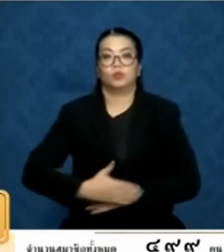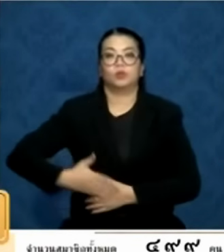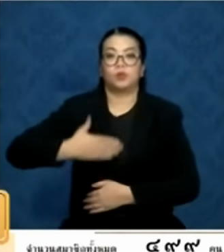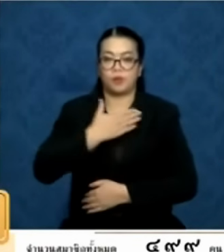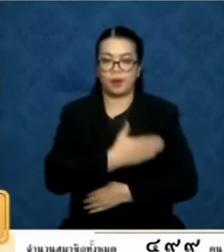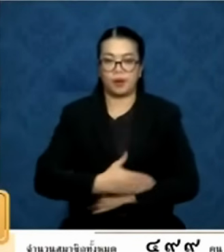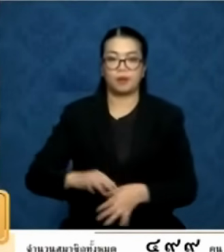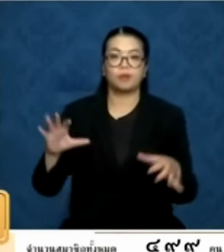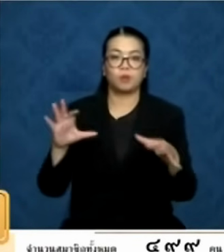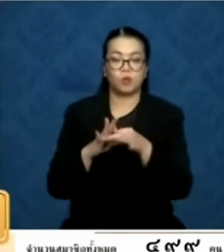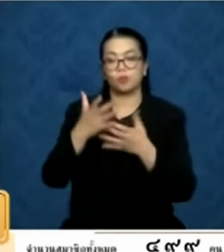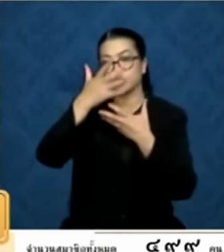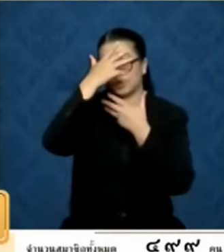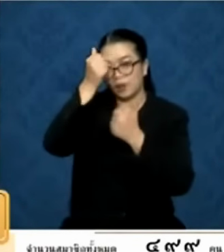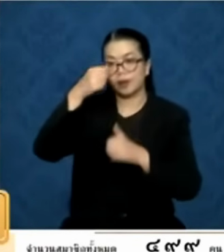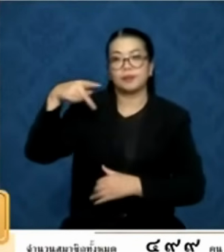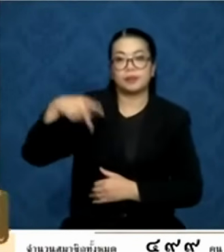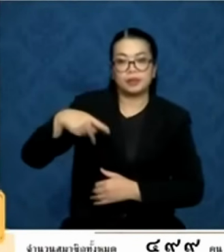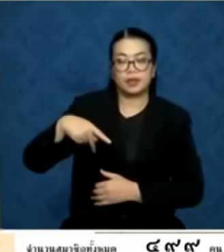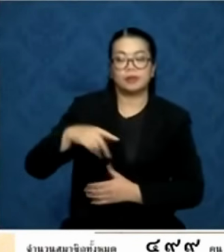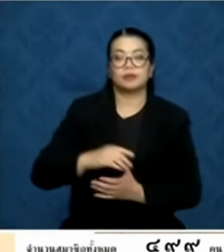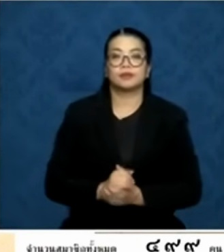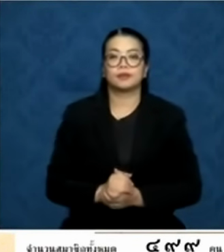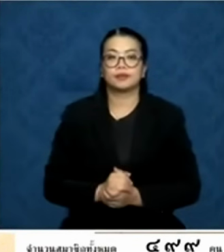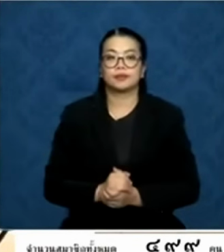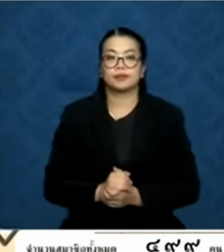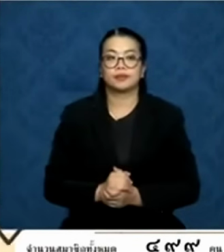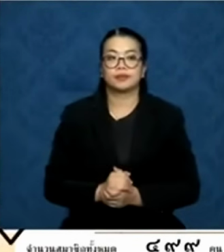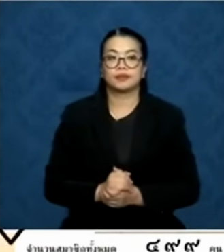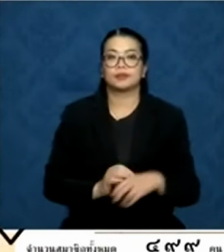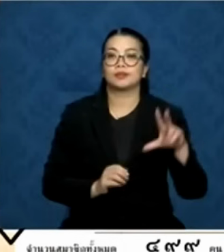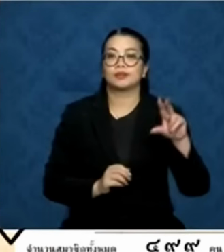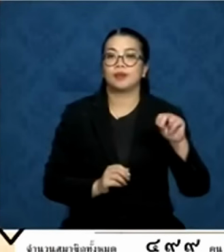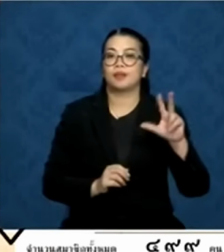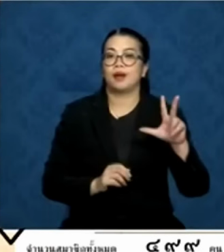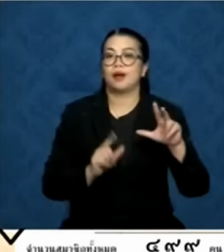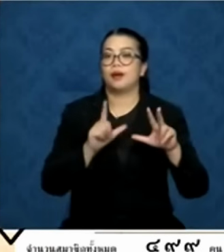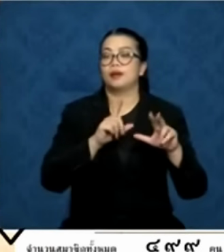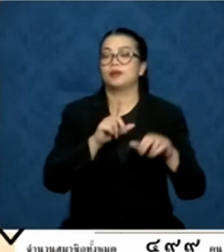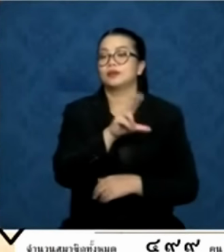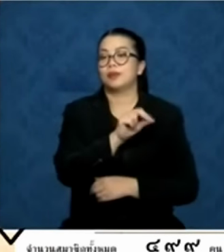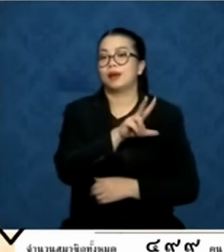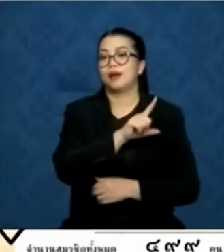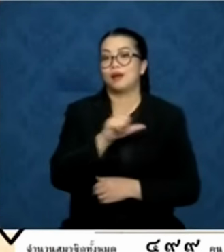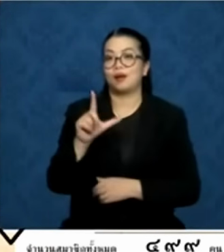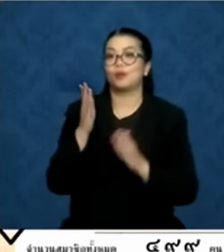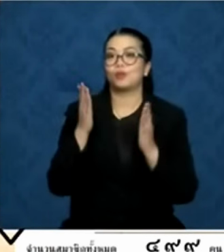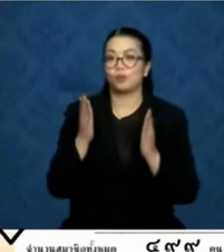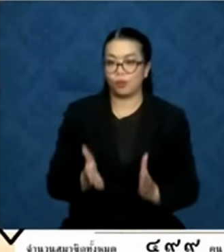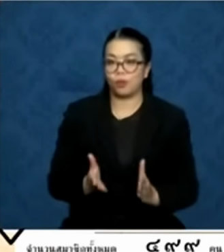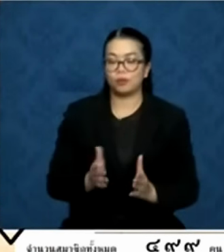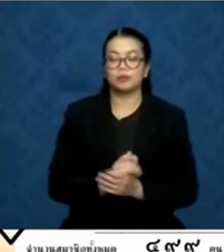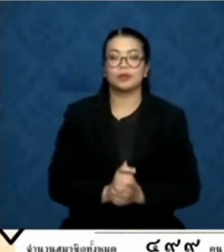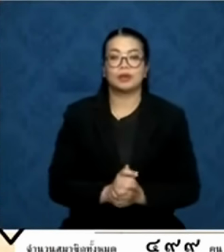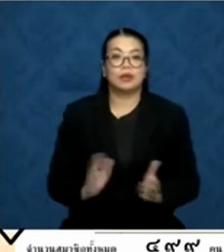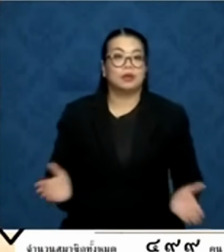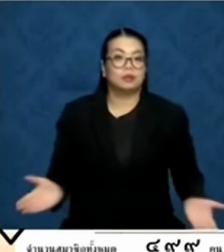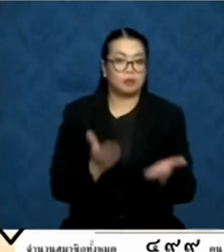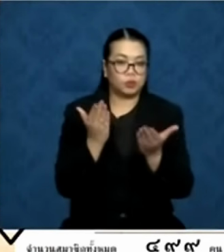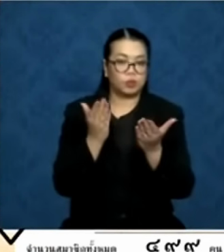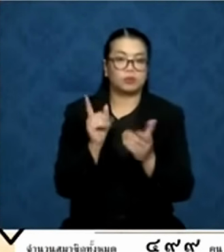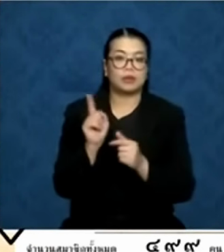และกลุ่มความสนใจพิเศษไม่น้อยกว่า35ล้านคนสนับสนุนอุตสาหกรรมซอฟต์พาวเ